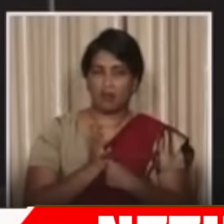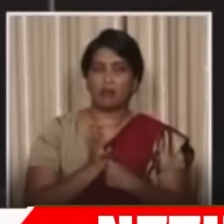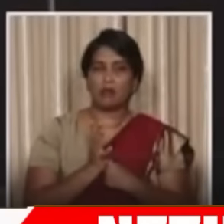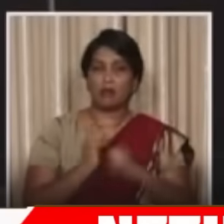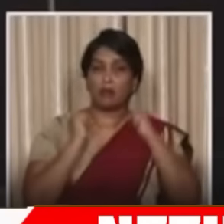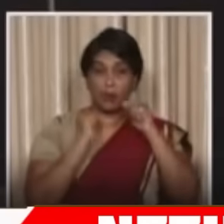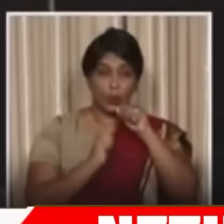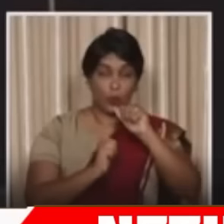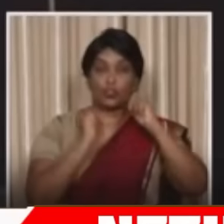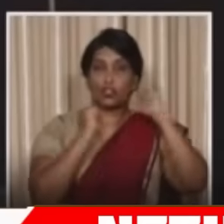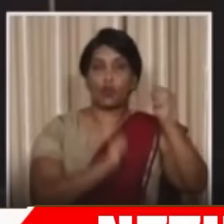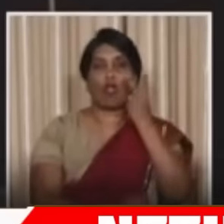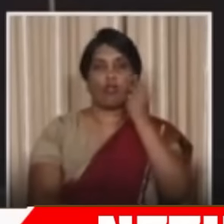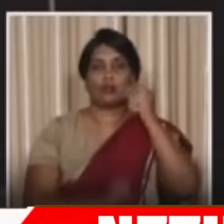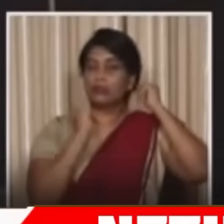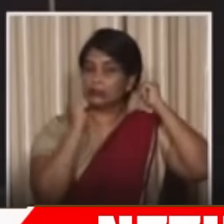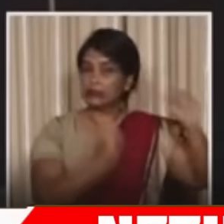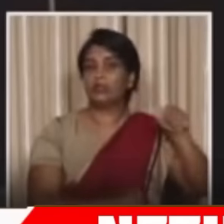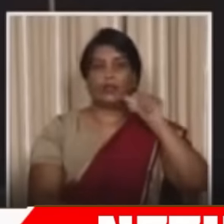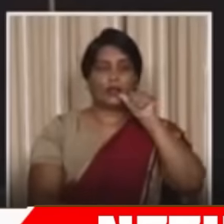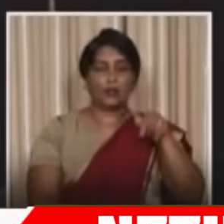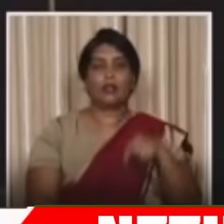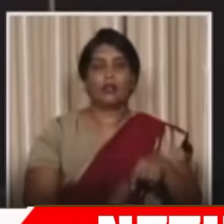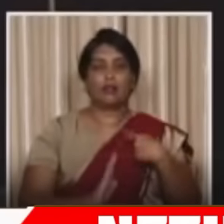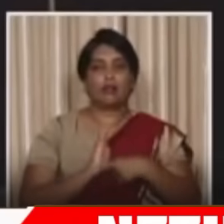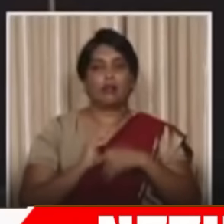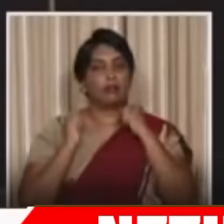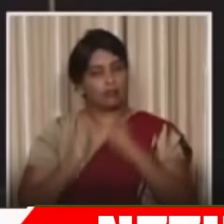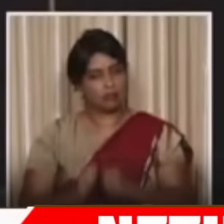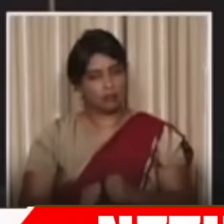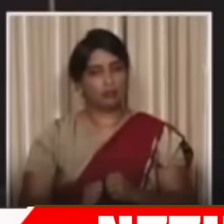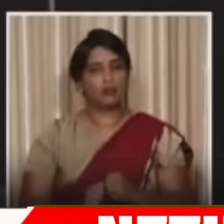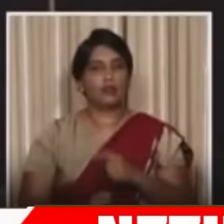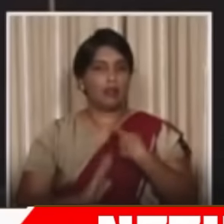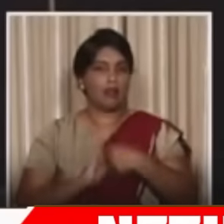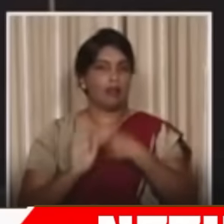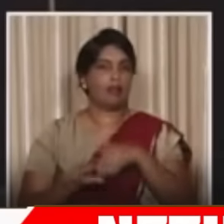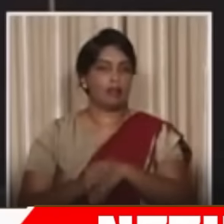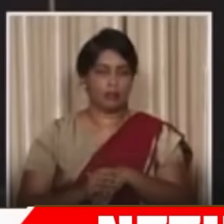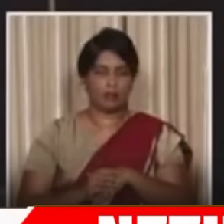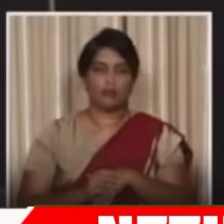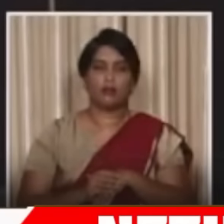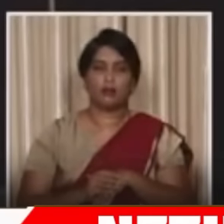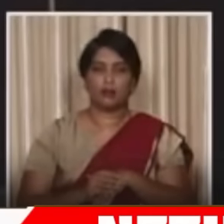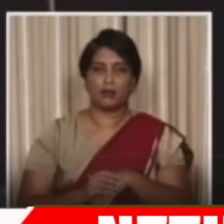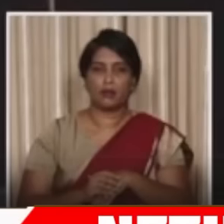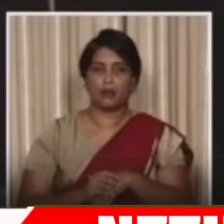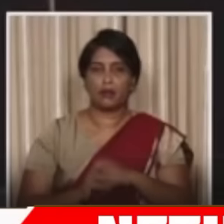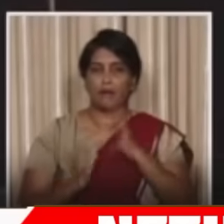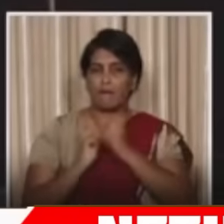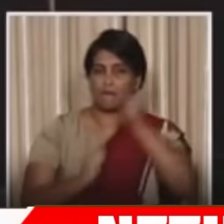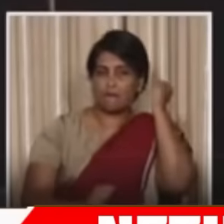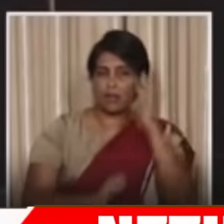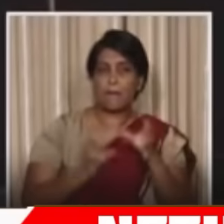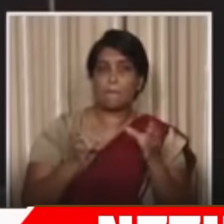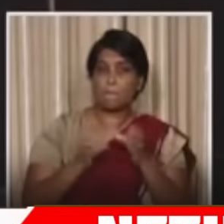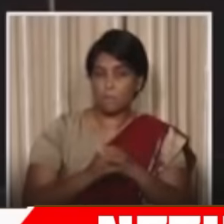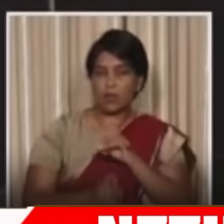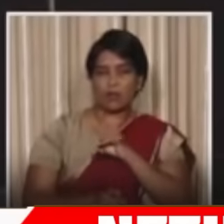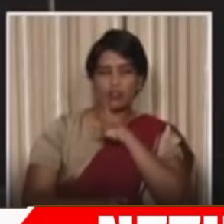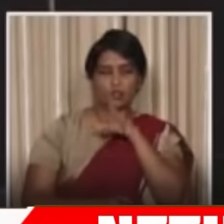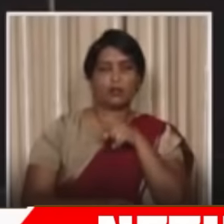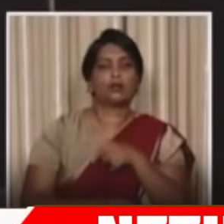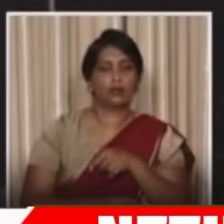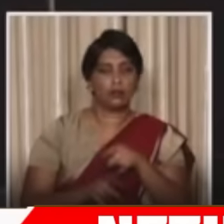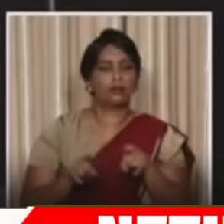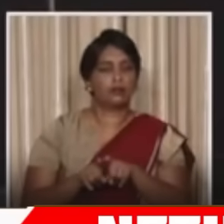ස්ථිර පදිංචියක් ඔස්ට්‍රේලියාවේ. එතුමා මෙහෙ පදිංචිකරුවෙක්, මෙහෙ පුරවැසියෙක්. එතකොට මේ වගේ මඩගැසීම් හරහා පක්ෂයටත් අපකීර්තියක් වෙන්න